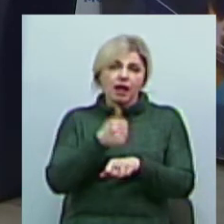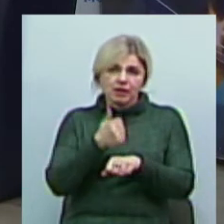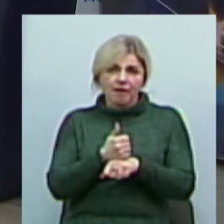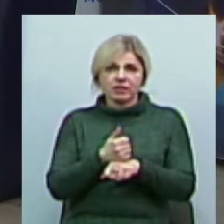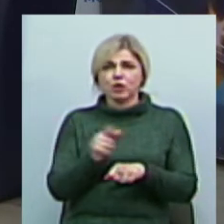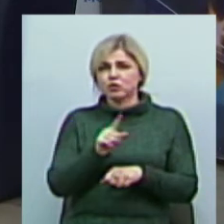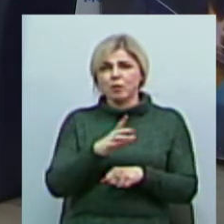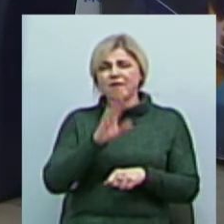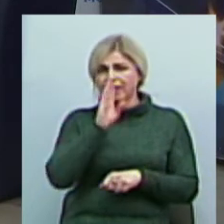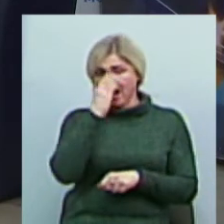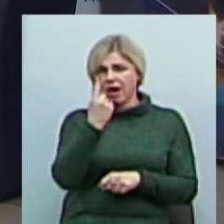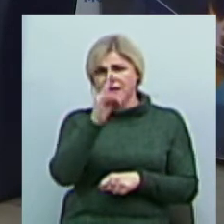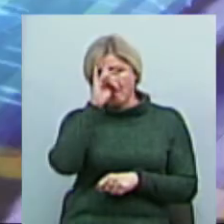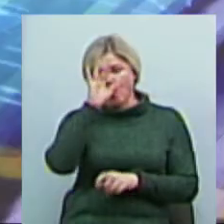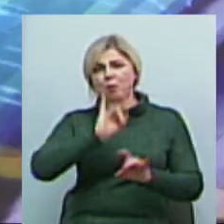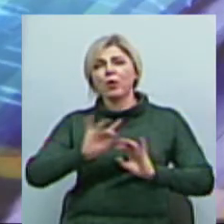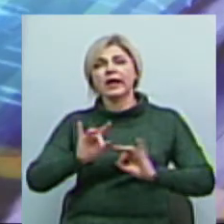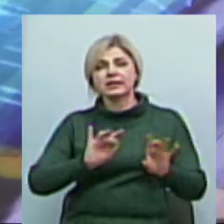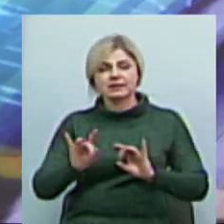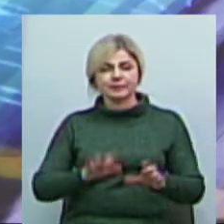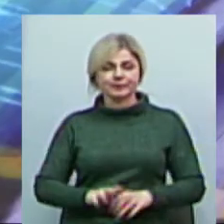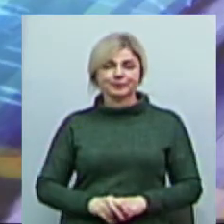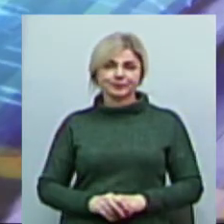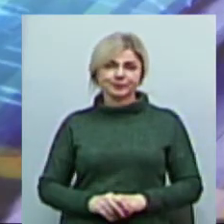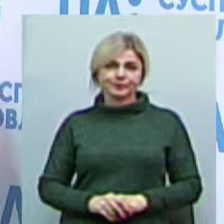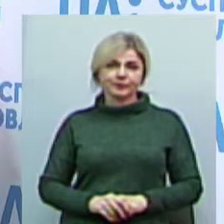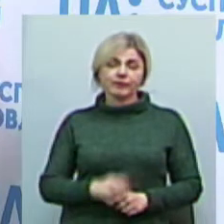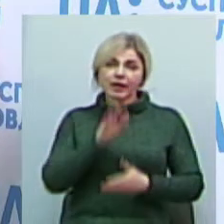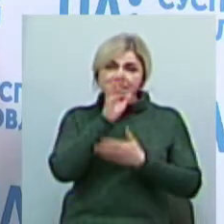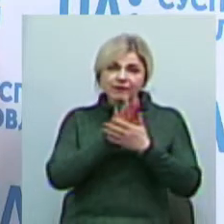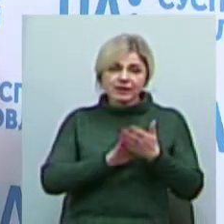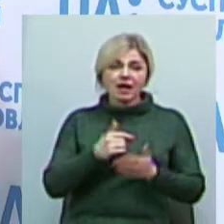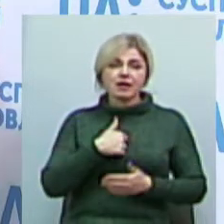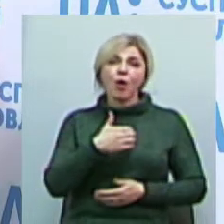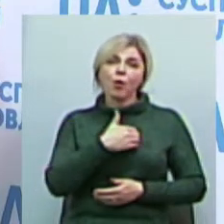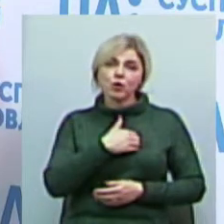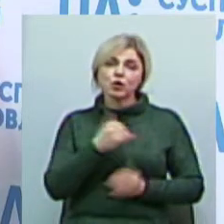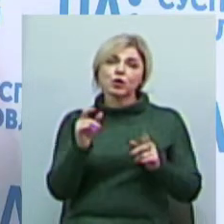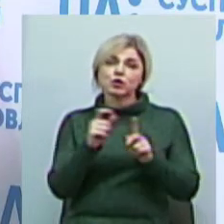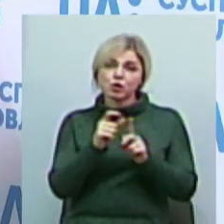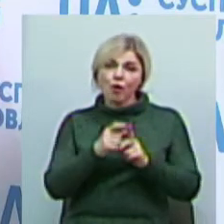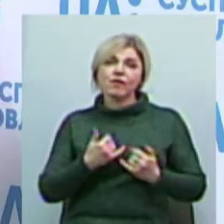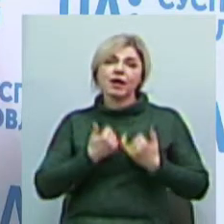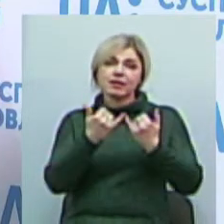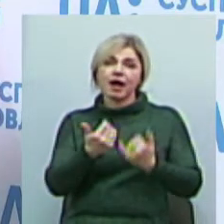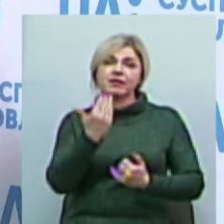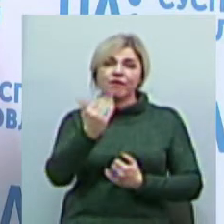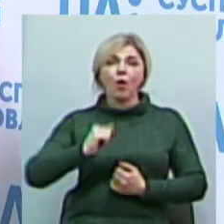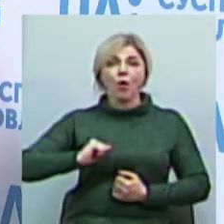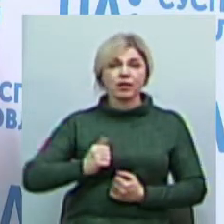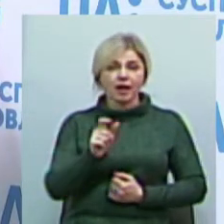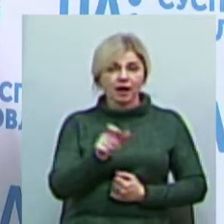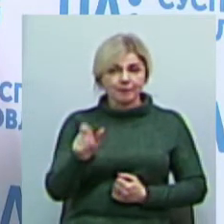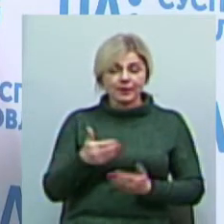популист. Прежде всего. Розумію, тобто не буде синергії в такому випадку. Вибачайте, я хочу дати слово вашим колегам. Я перед сьогоднішнім